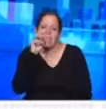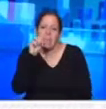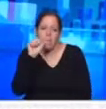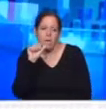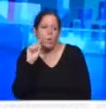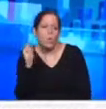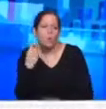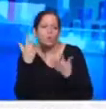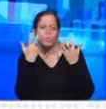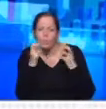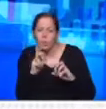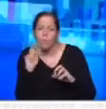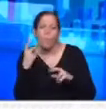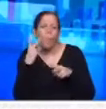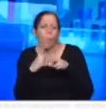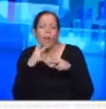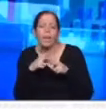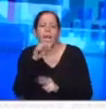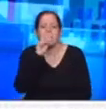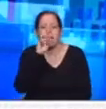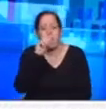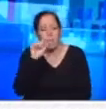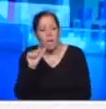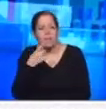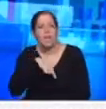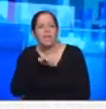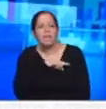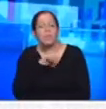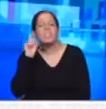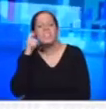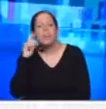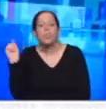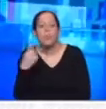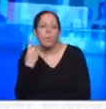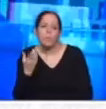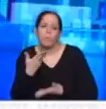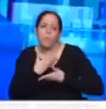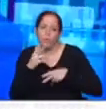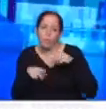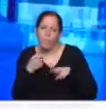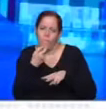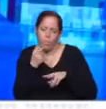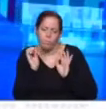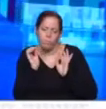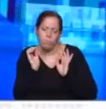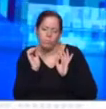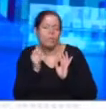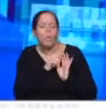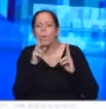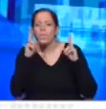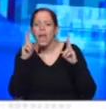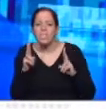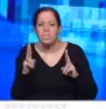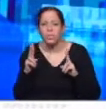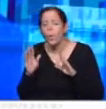ה-80, כל חולי ה-SMA, אנחנו נדאג שכולם יקבלו את התרופות. אנחנו לא נעצור,